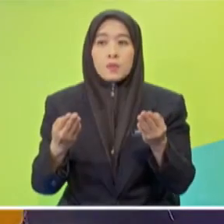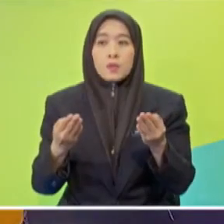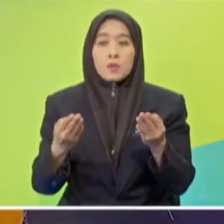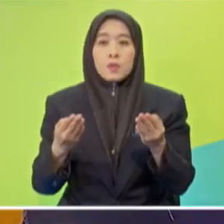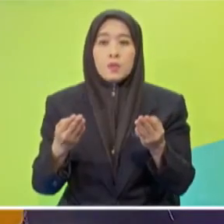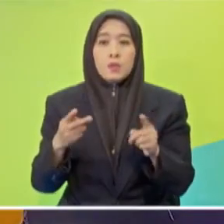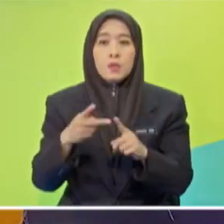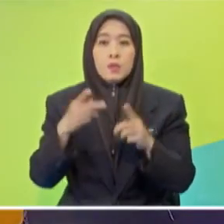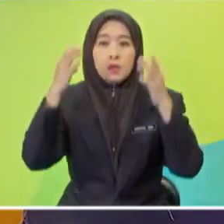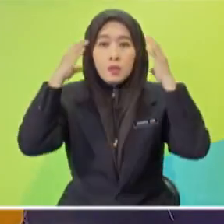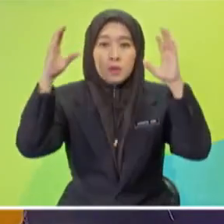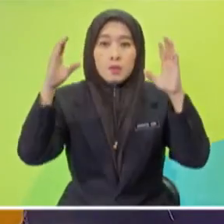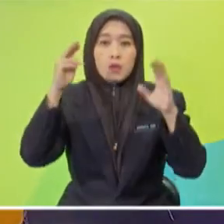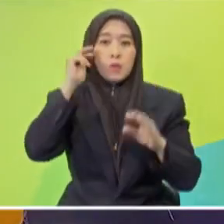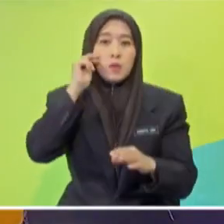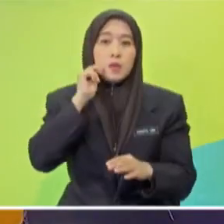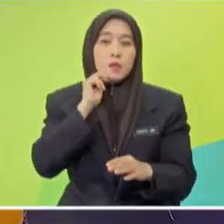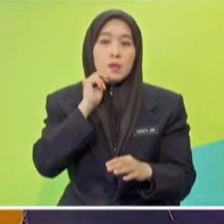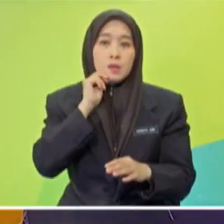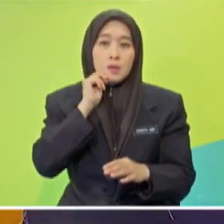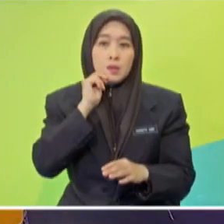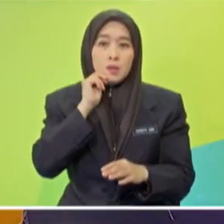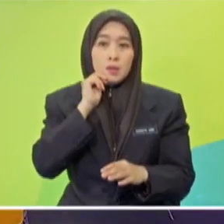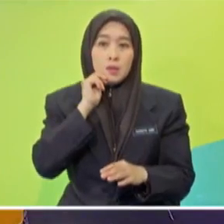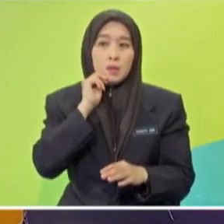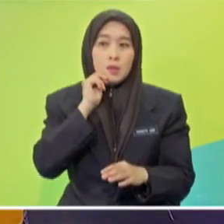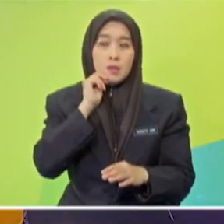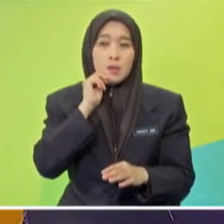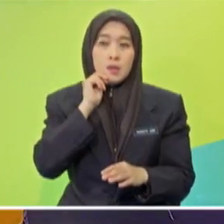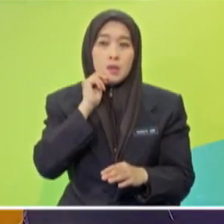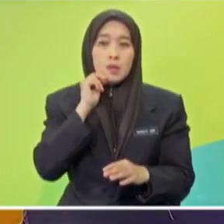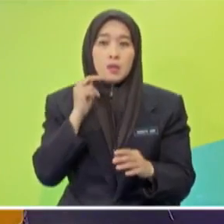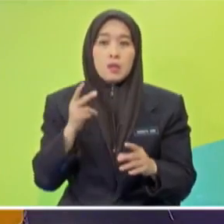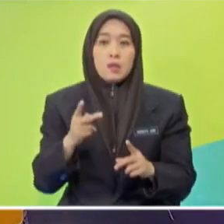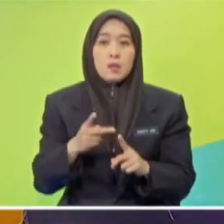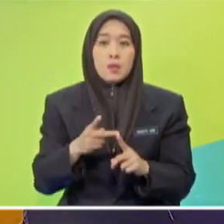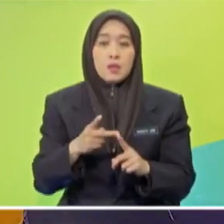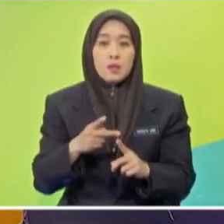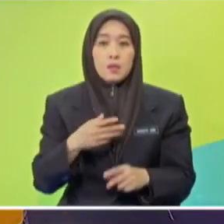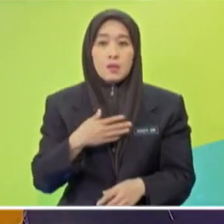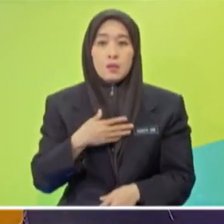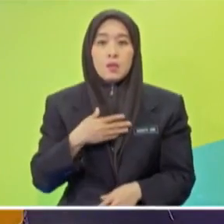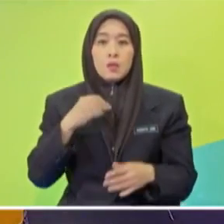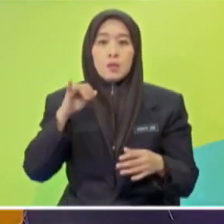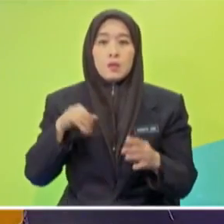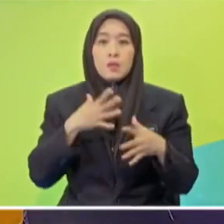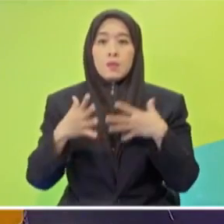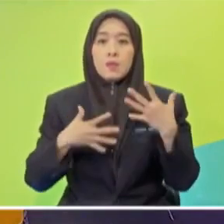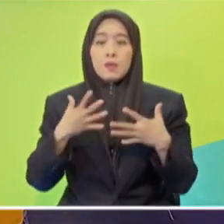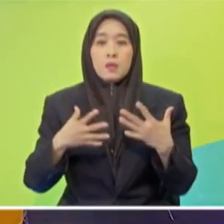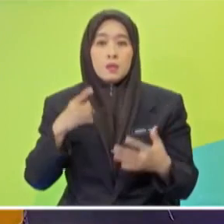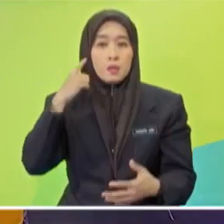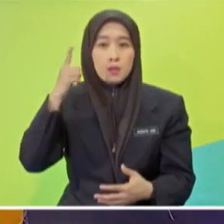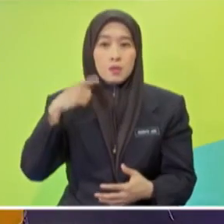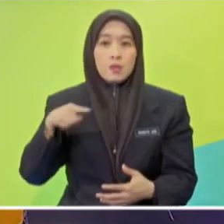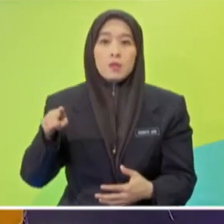nazani dari sk Gong kapas kualita Trengganu Trengganu terima kasih kepada juru bahasa isyarat kita hari ini yaitu cek gu Zara atau